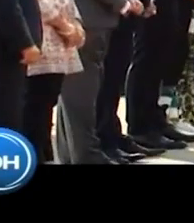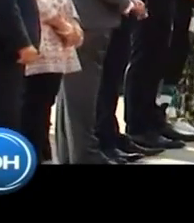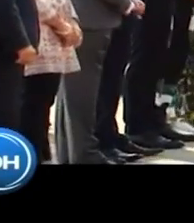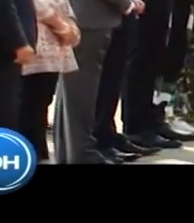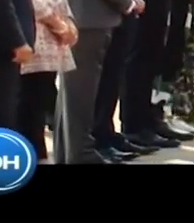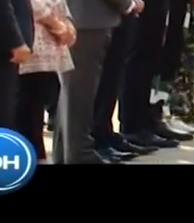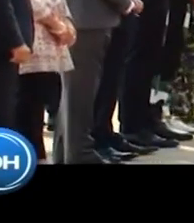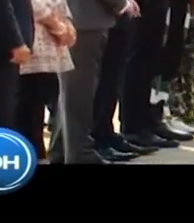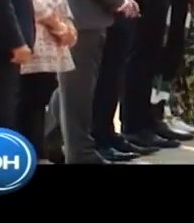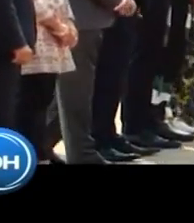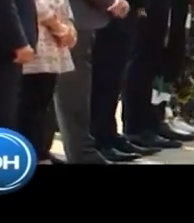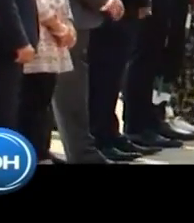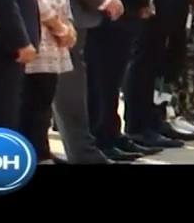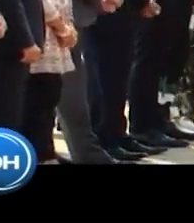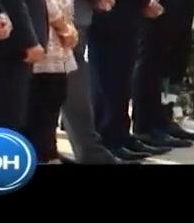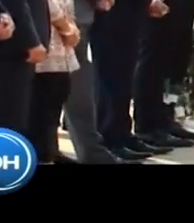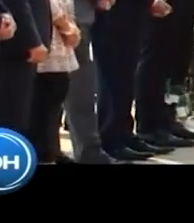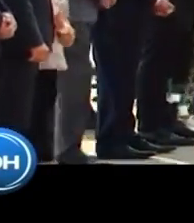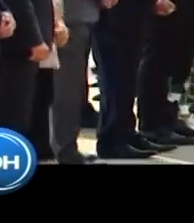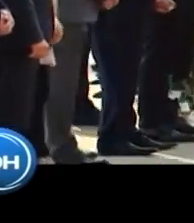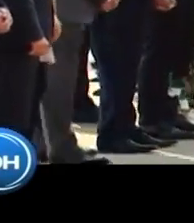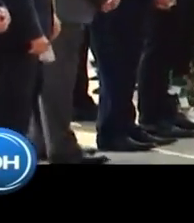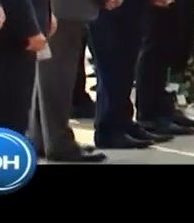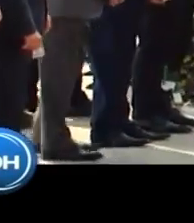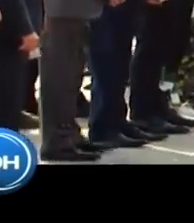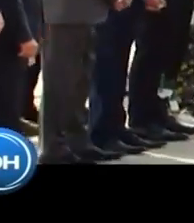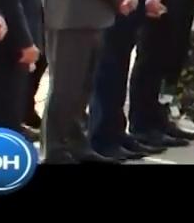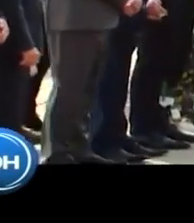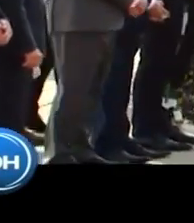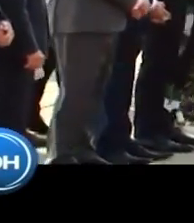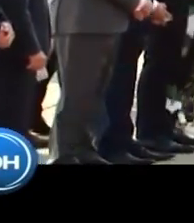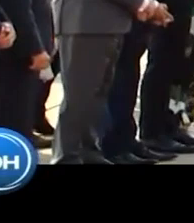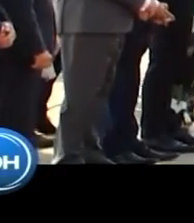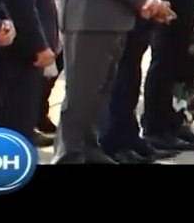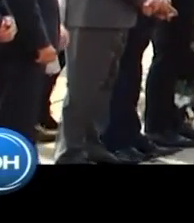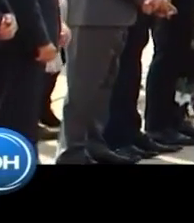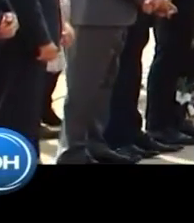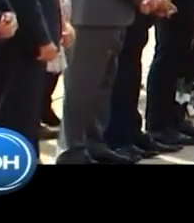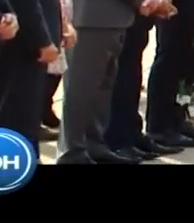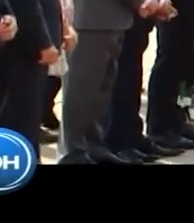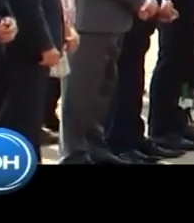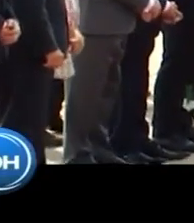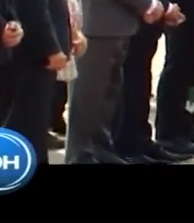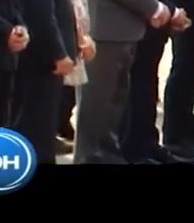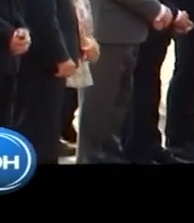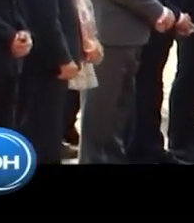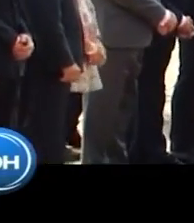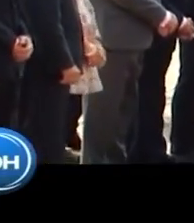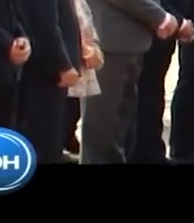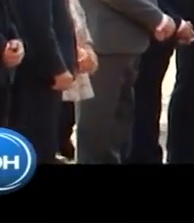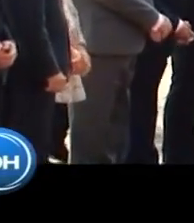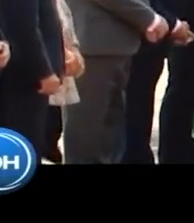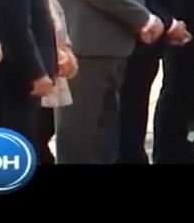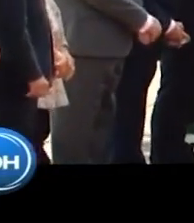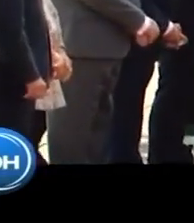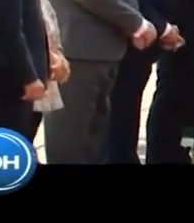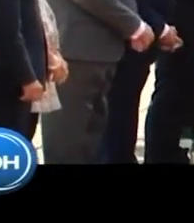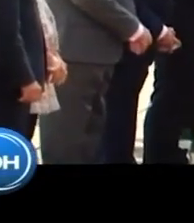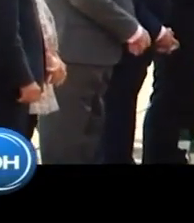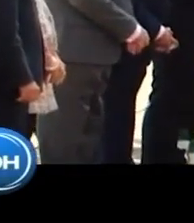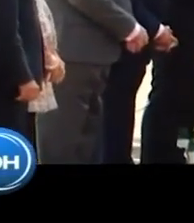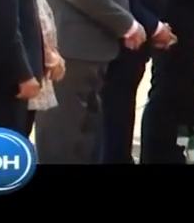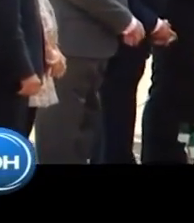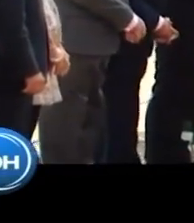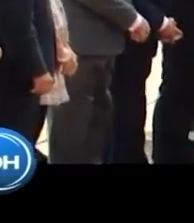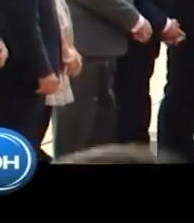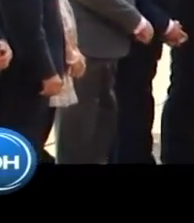Sur le tapis, le couple présidentiel et leur hôte ont salué les officiels de pays rangés le long avant de faire le pas